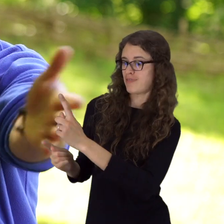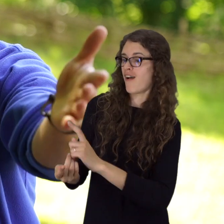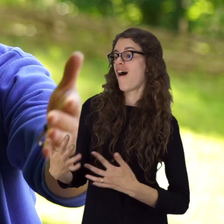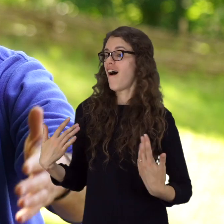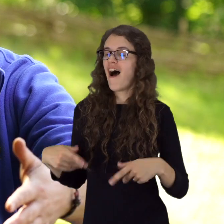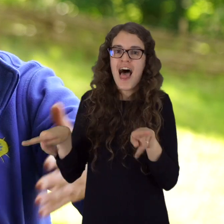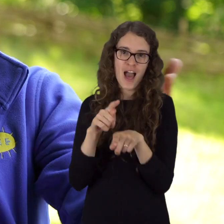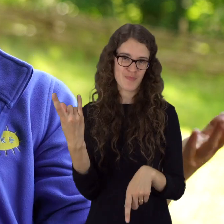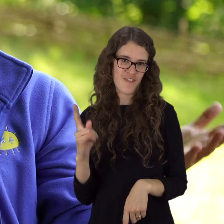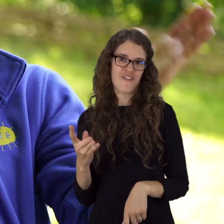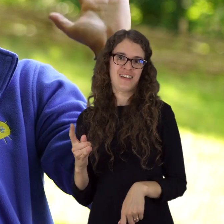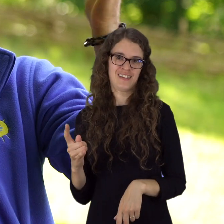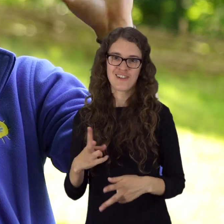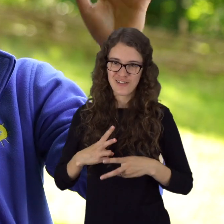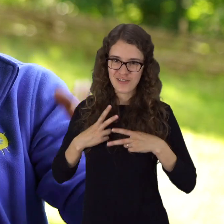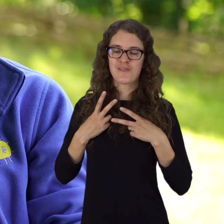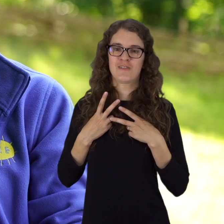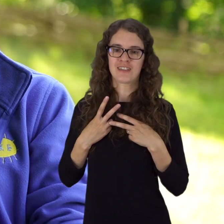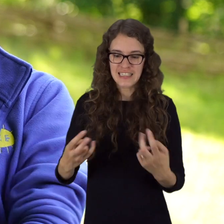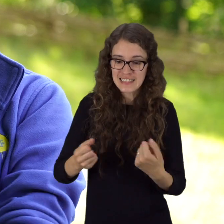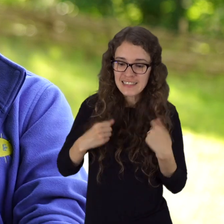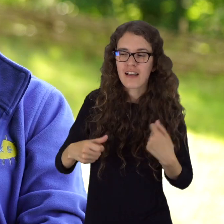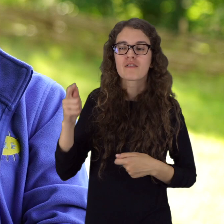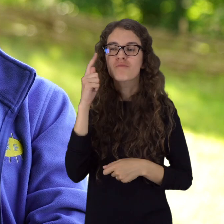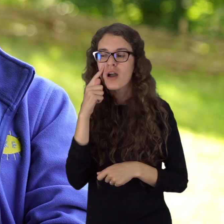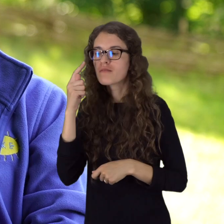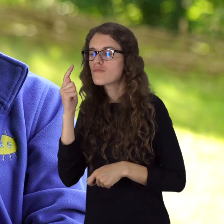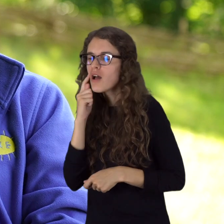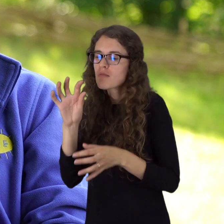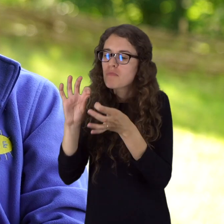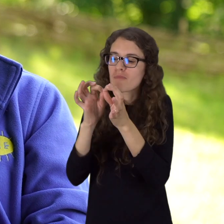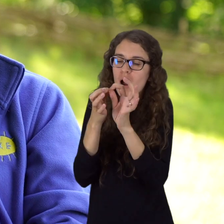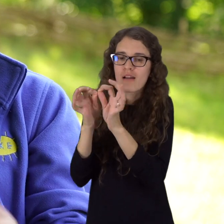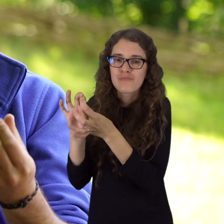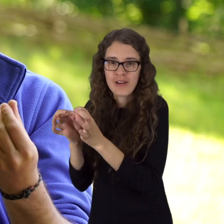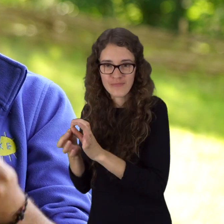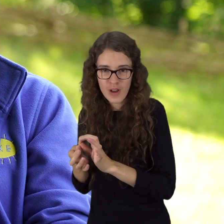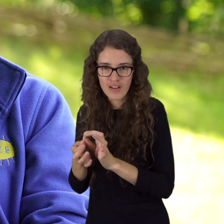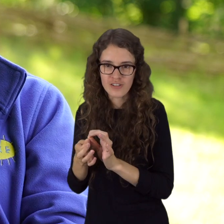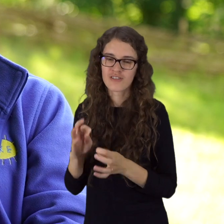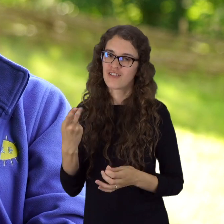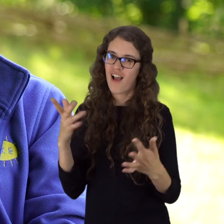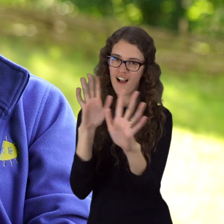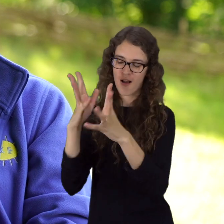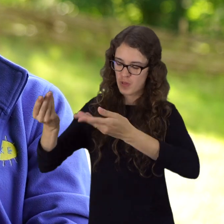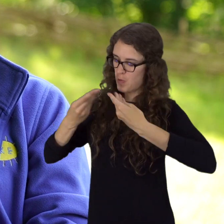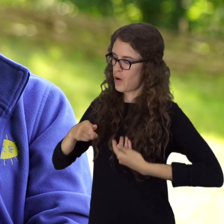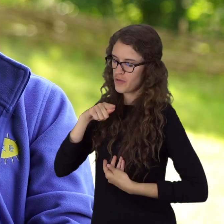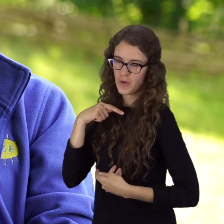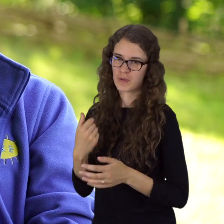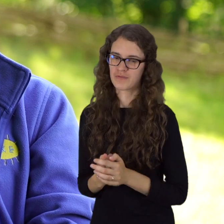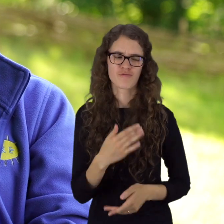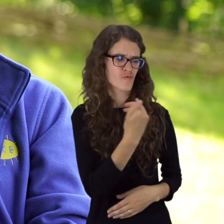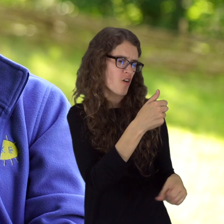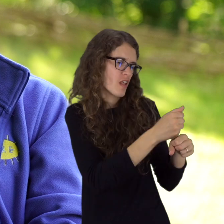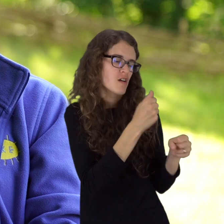žiūrėk, paparčiai, ir kaip maži vaikai, o, paparčiai. Tai va kažkaip tai bandai pastebėti tos tokius mažus dalykus, kuriuos duoda gamta,